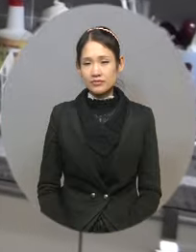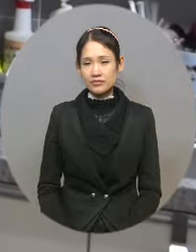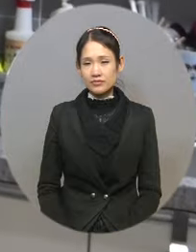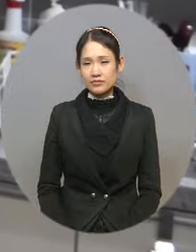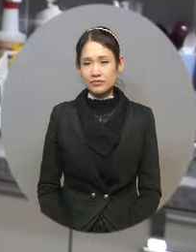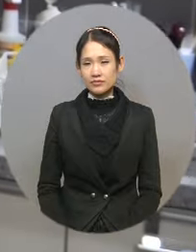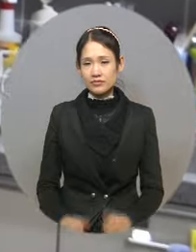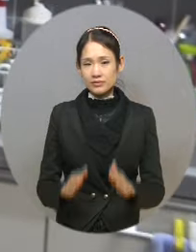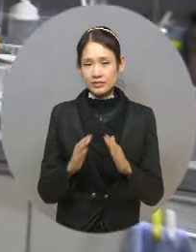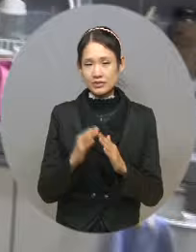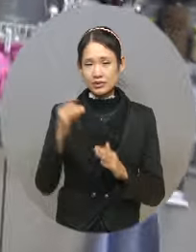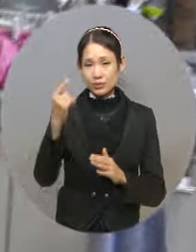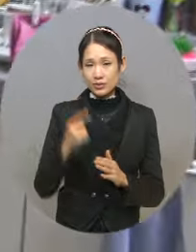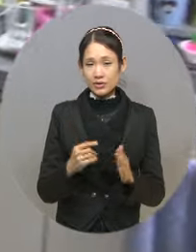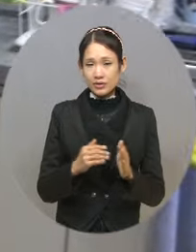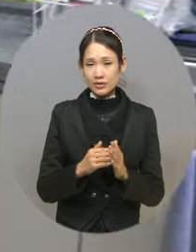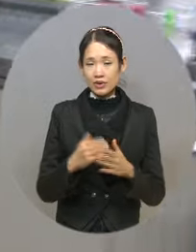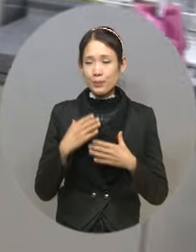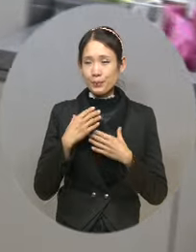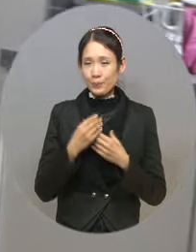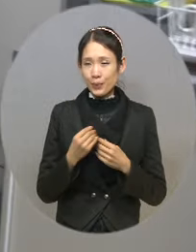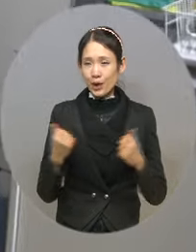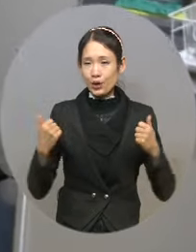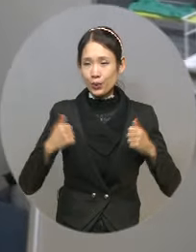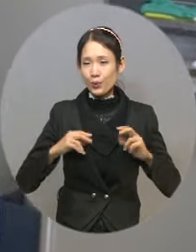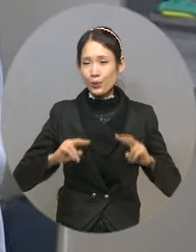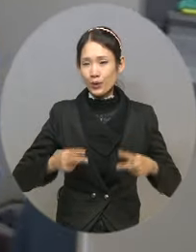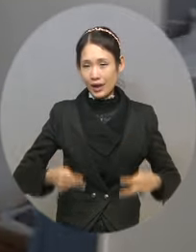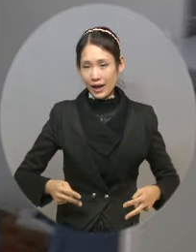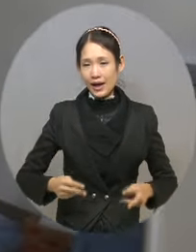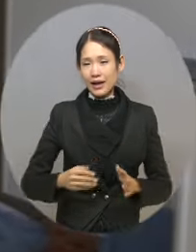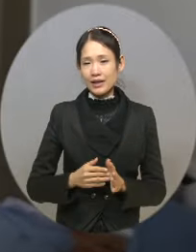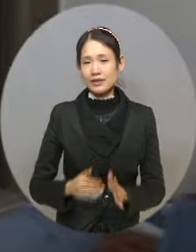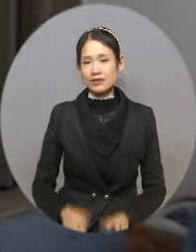예, 집에 왔으니까 이제 편한 옷으로 갈아입겠습니다.